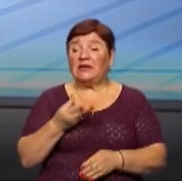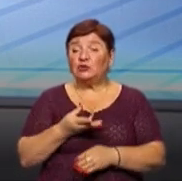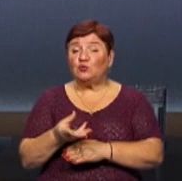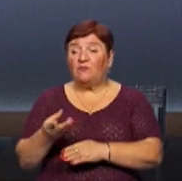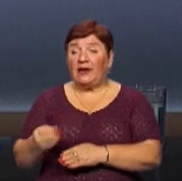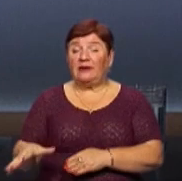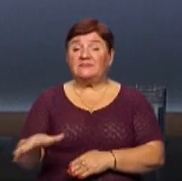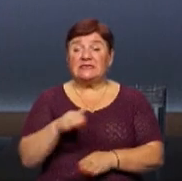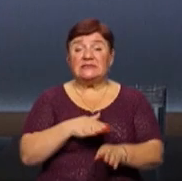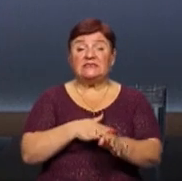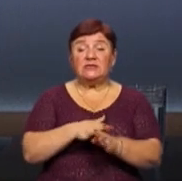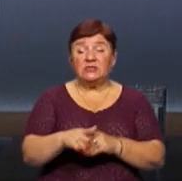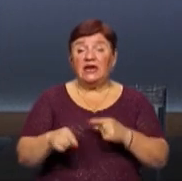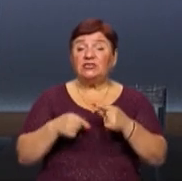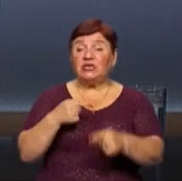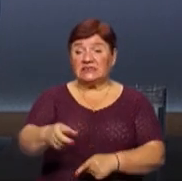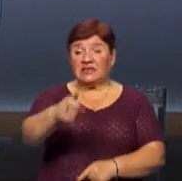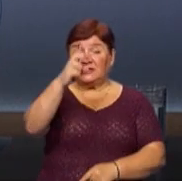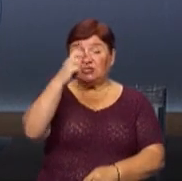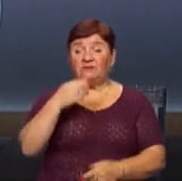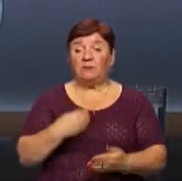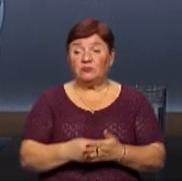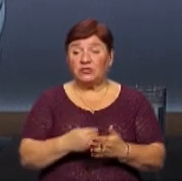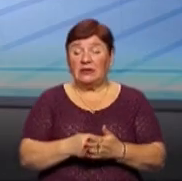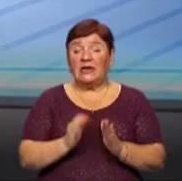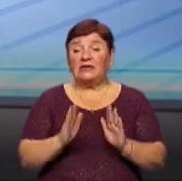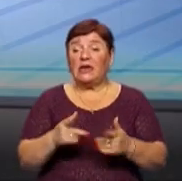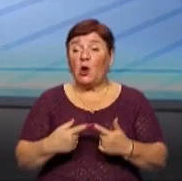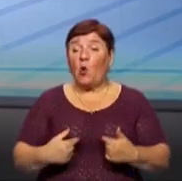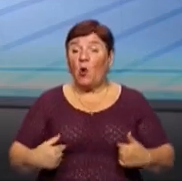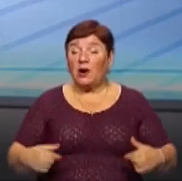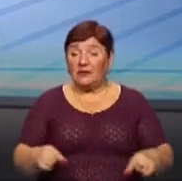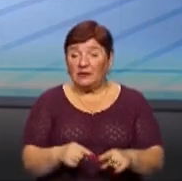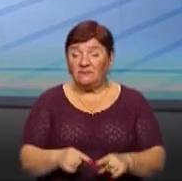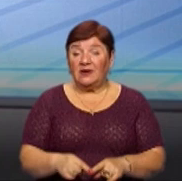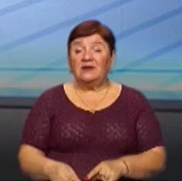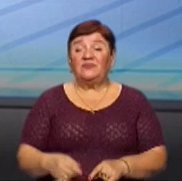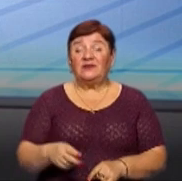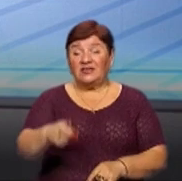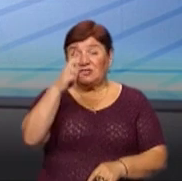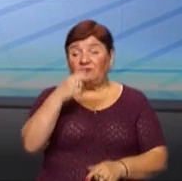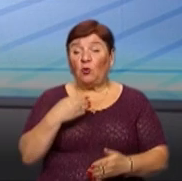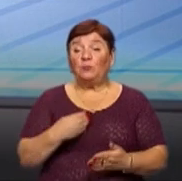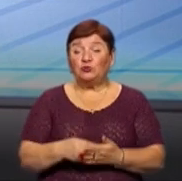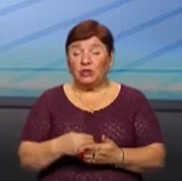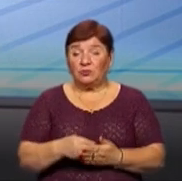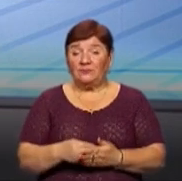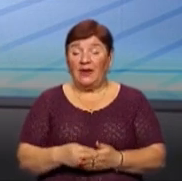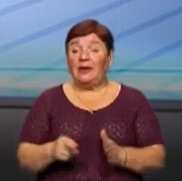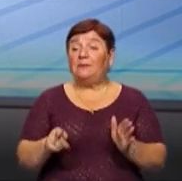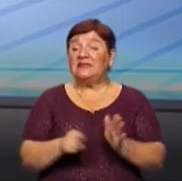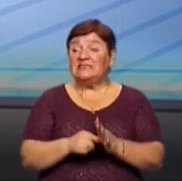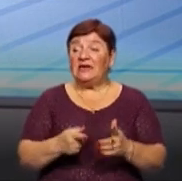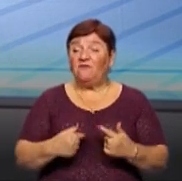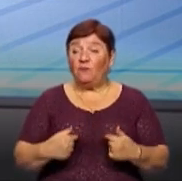всіх цих видатків здійснюється через державний бюджет, тільки органи пенсійного фонду. І кошти виділяються безпосередньо державним бюджетом. І